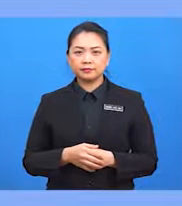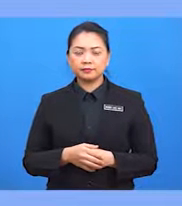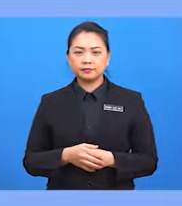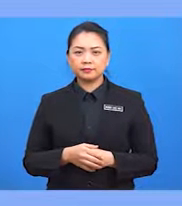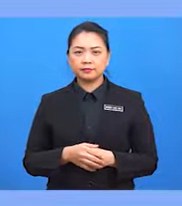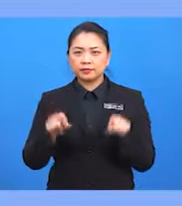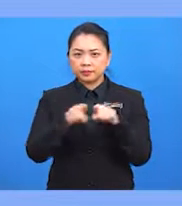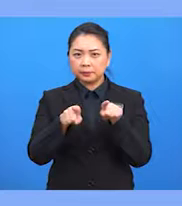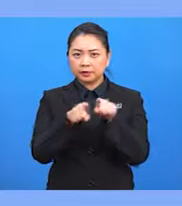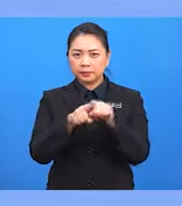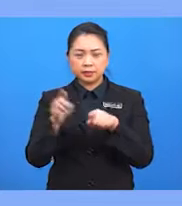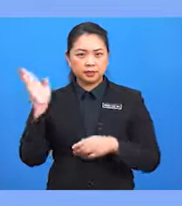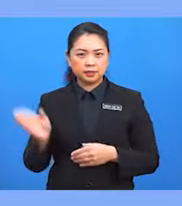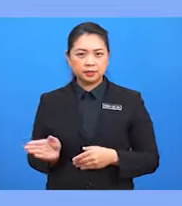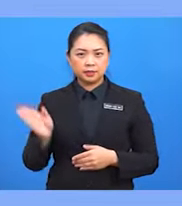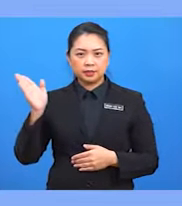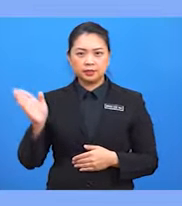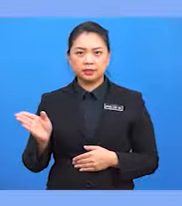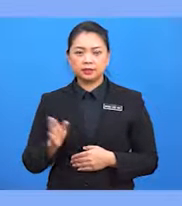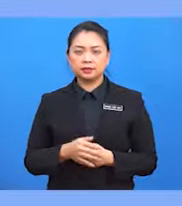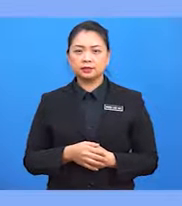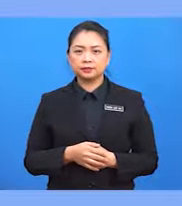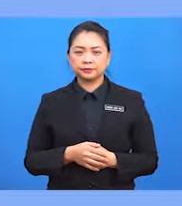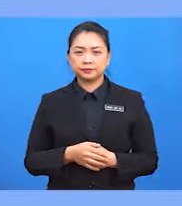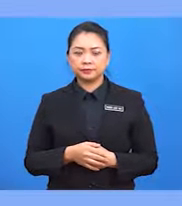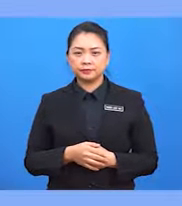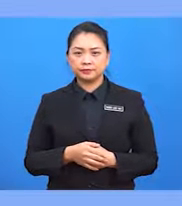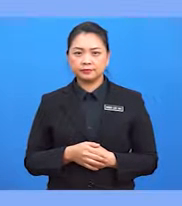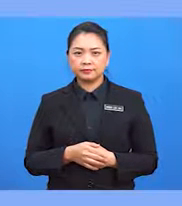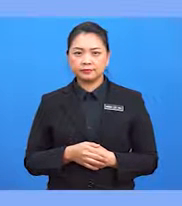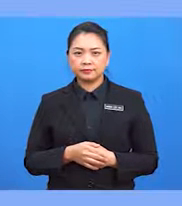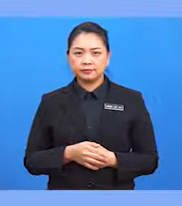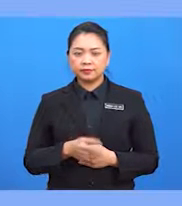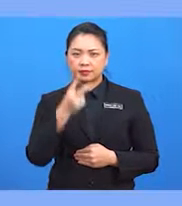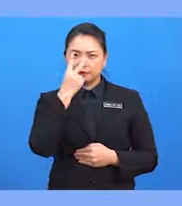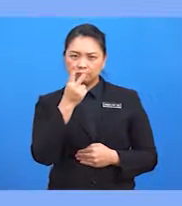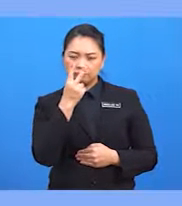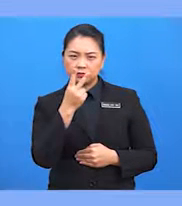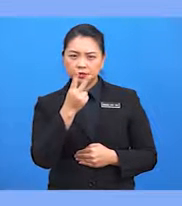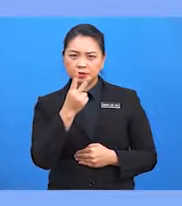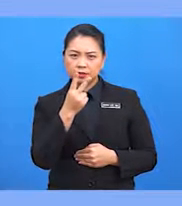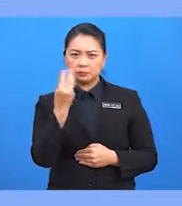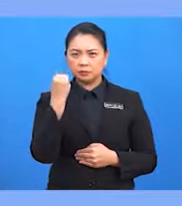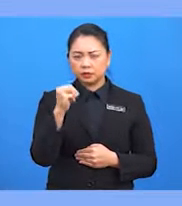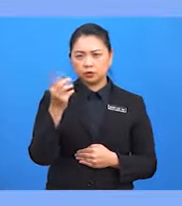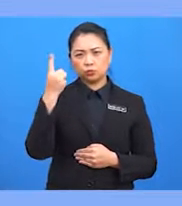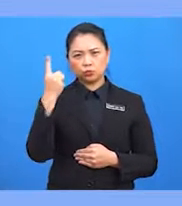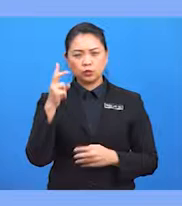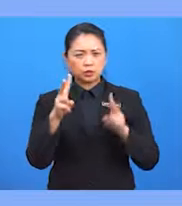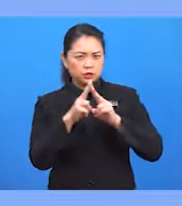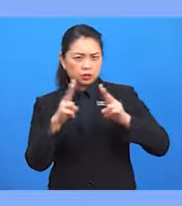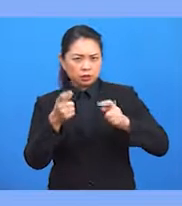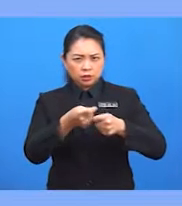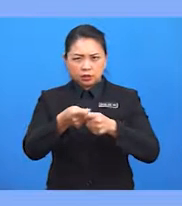seperti cat gouache, pemadam khas, arang dan airbrush. Nampaknya, mereka dulu sangat-sangat teliti